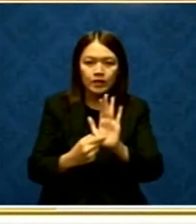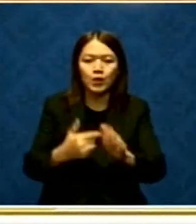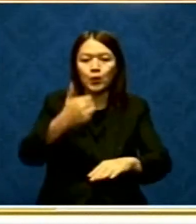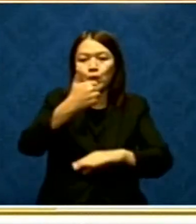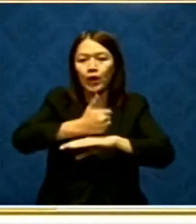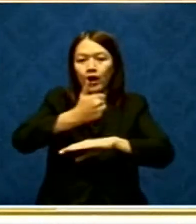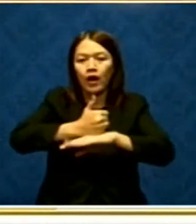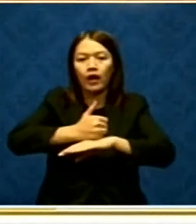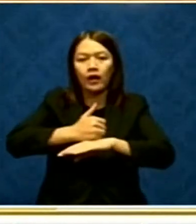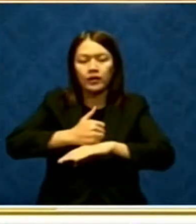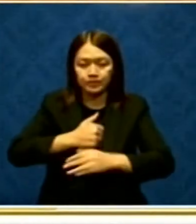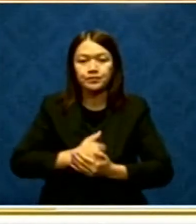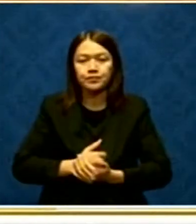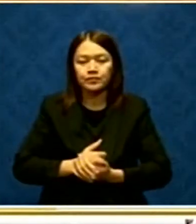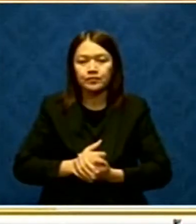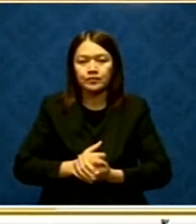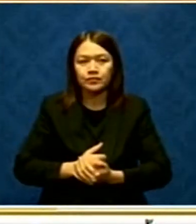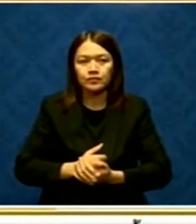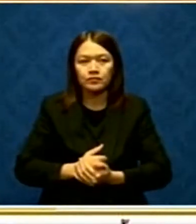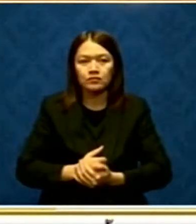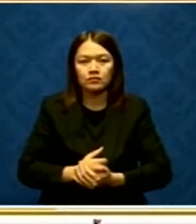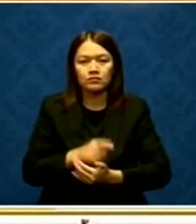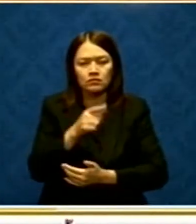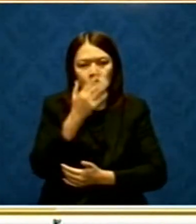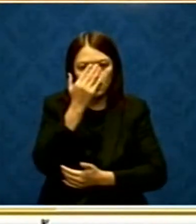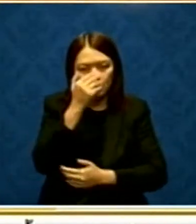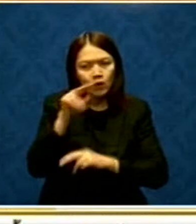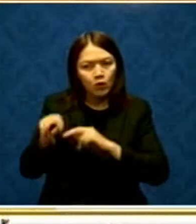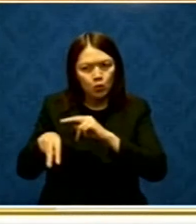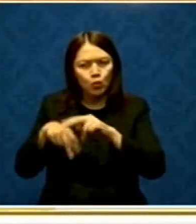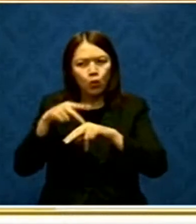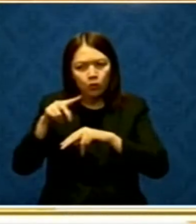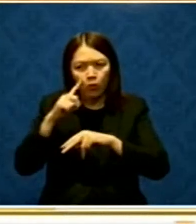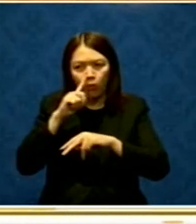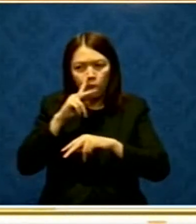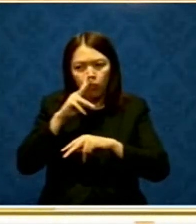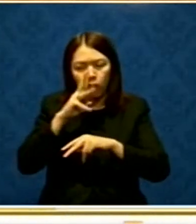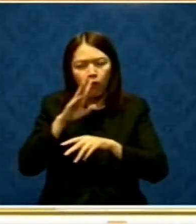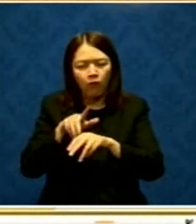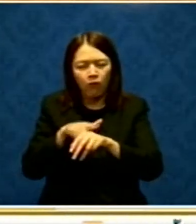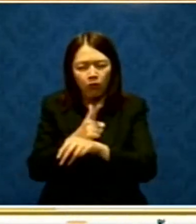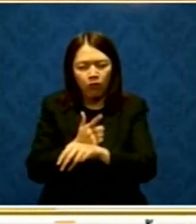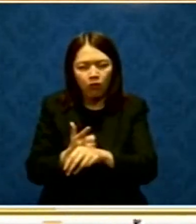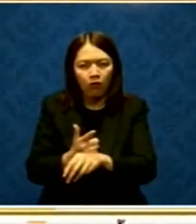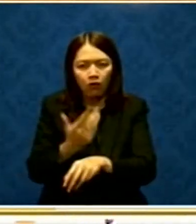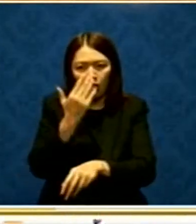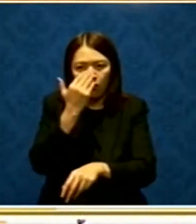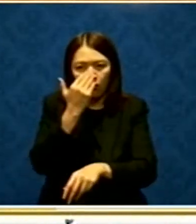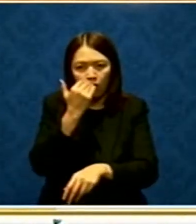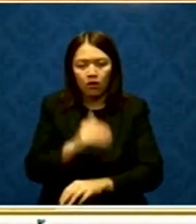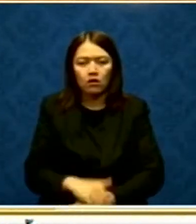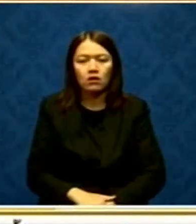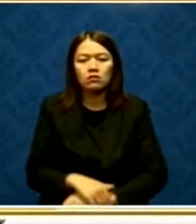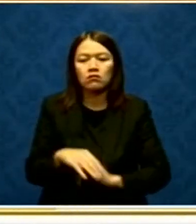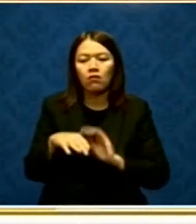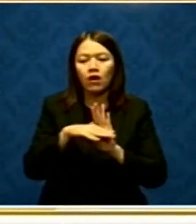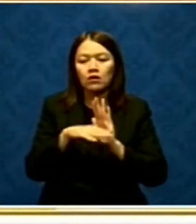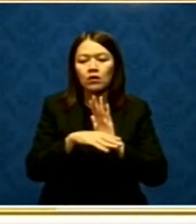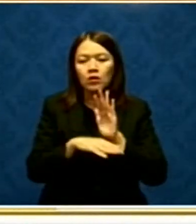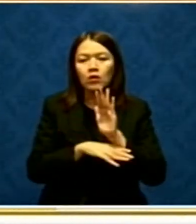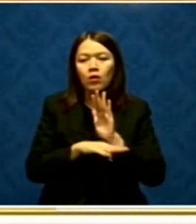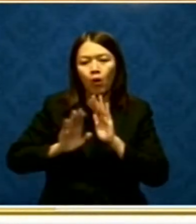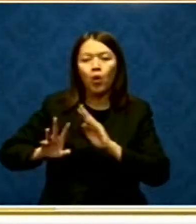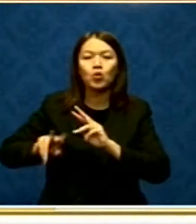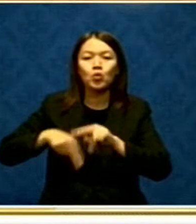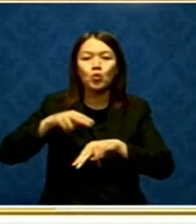ได้ท่านฟังแล้วอาจจะสับสนว่าทำไมตรวจหลายรอบตรวจนานจริงๆก็เป็นขั้นตอนที่เข